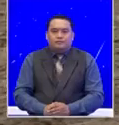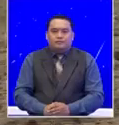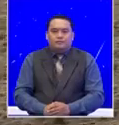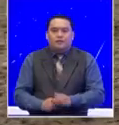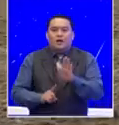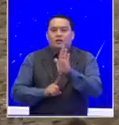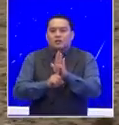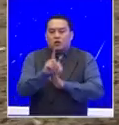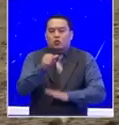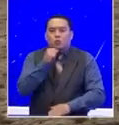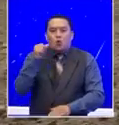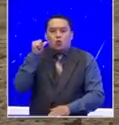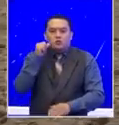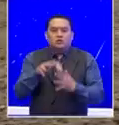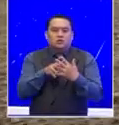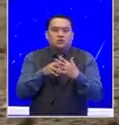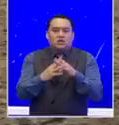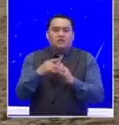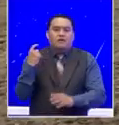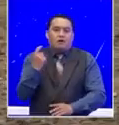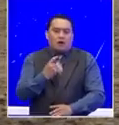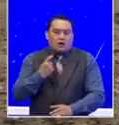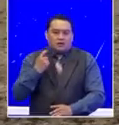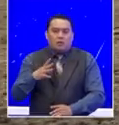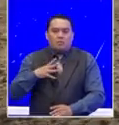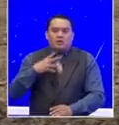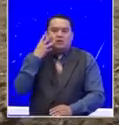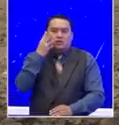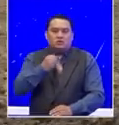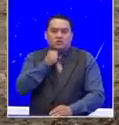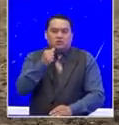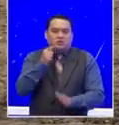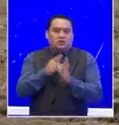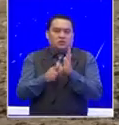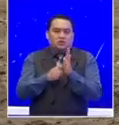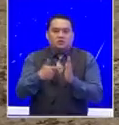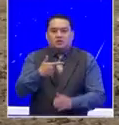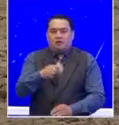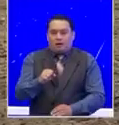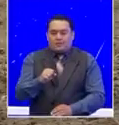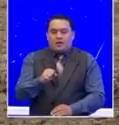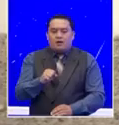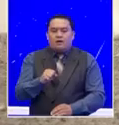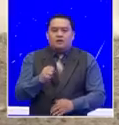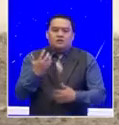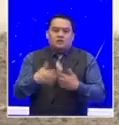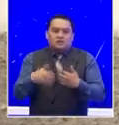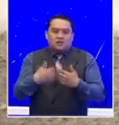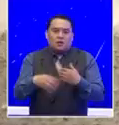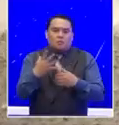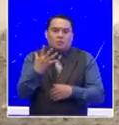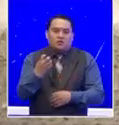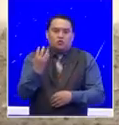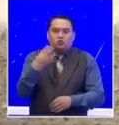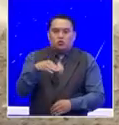Начиная с малого, в прошлом году в крестьянском хозяйстве Кокузек под сахарную свеклу отвели 70 гектаров. С каждого в среднем получили по